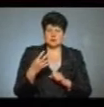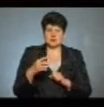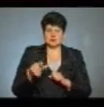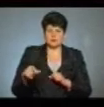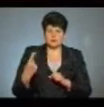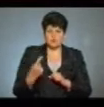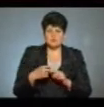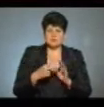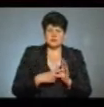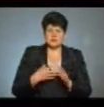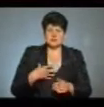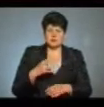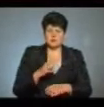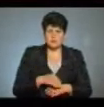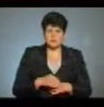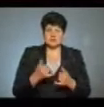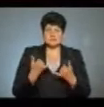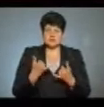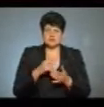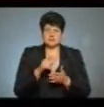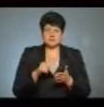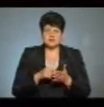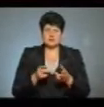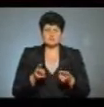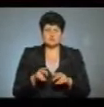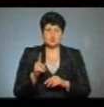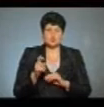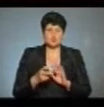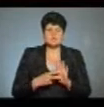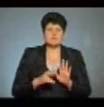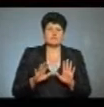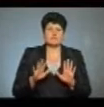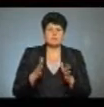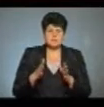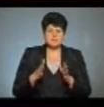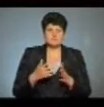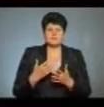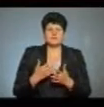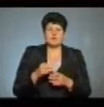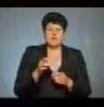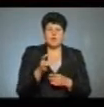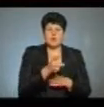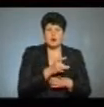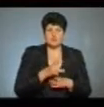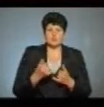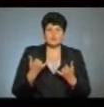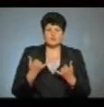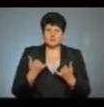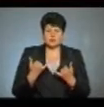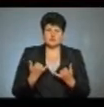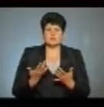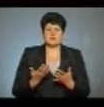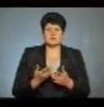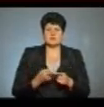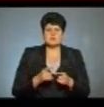області, 17 померли. Наразі під підозрою залишаються ще 107 випадків. Статистика по районах на сьогодні виглядає так.